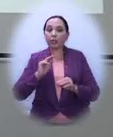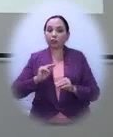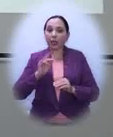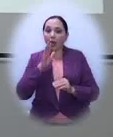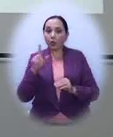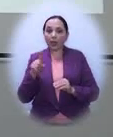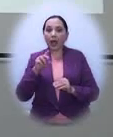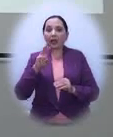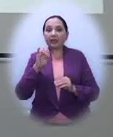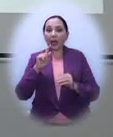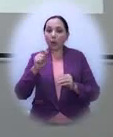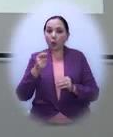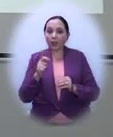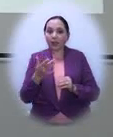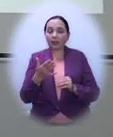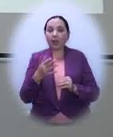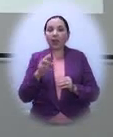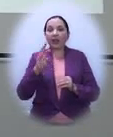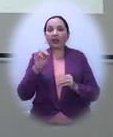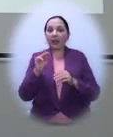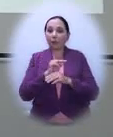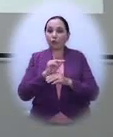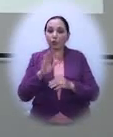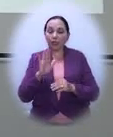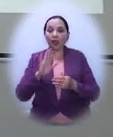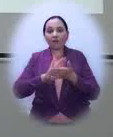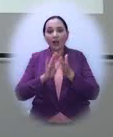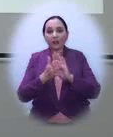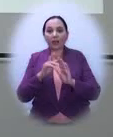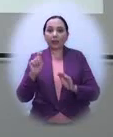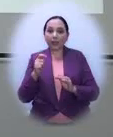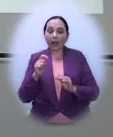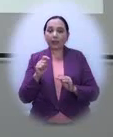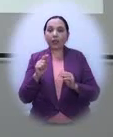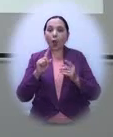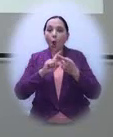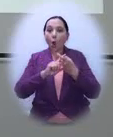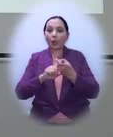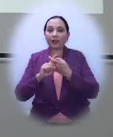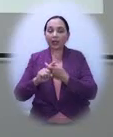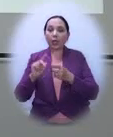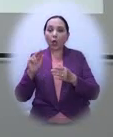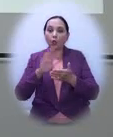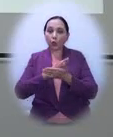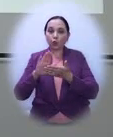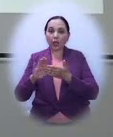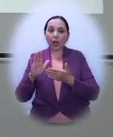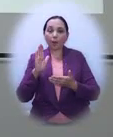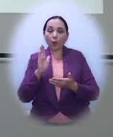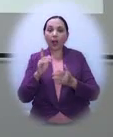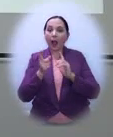jarayonida tarmoq kalitlari, termosozlagich, vaziyatlar kaliti kontaktlari tozalab